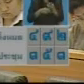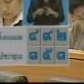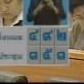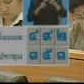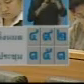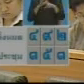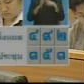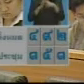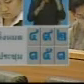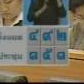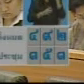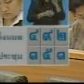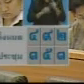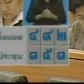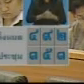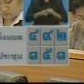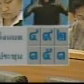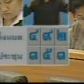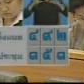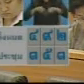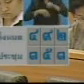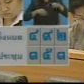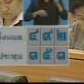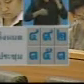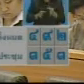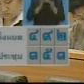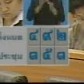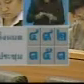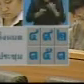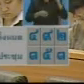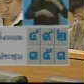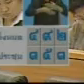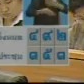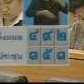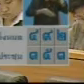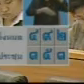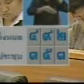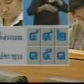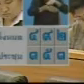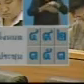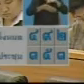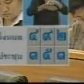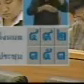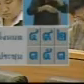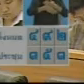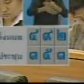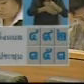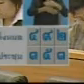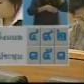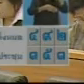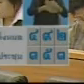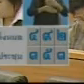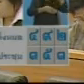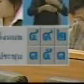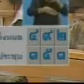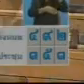ส่วนหนึ่งก็มาจากการตัดสินใจของหน่วยงานราชการและรัฐบาลในการพร่องน้ำตลอดช่วงหลายเดือนที่ผ่านมาที่ผิดพลาดป